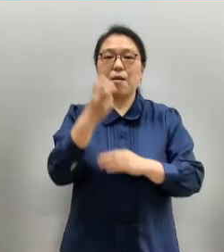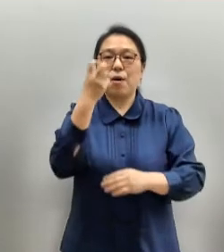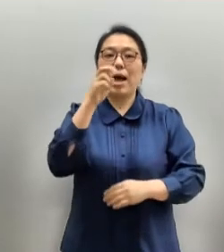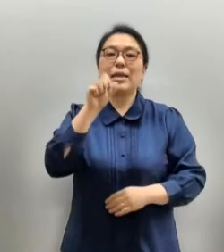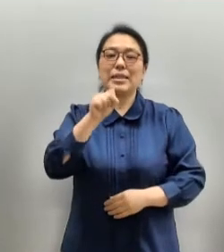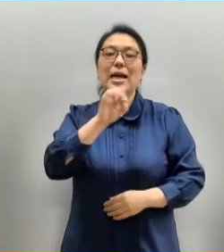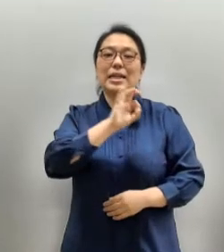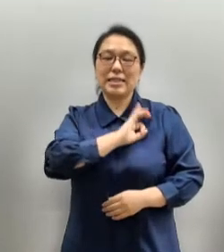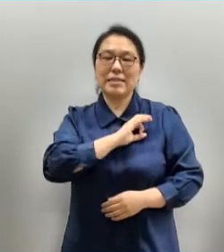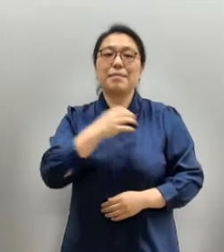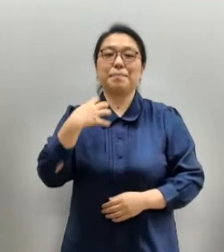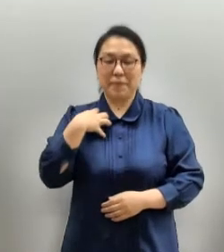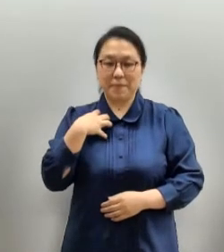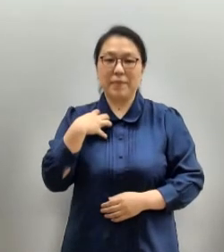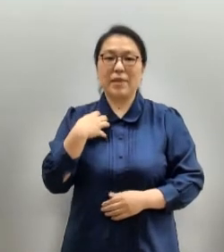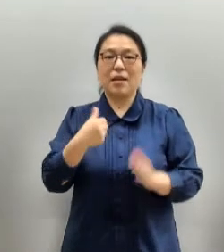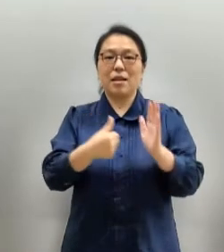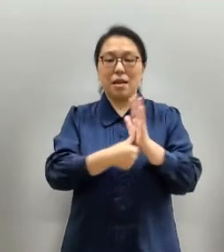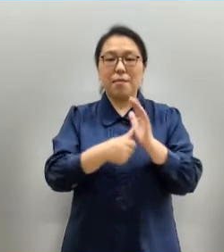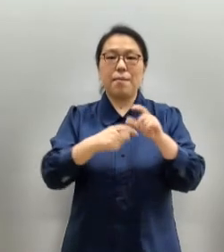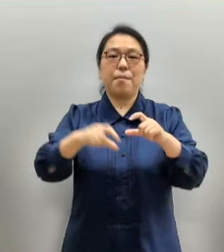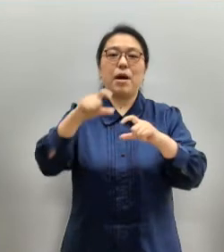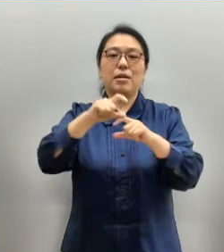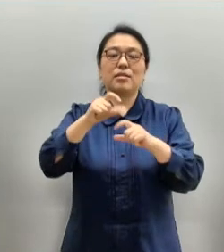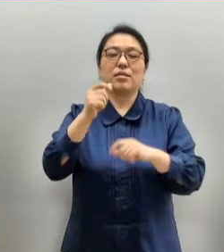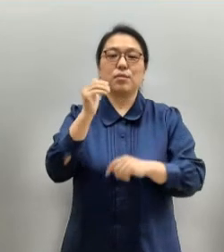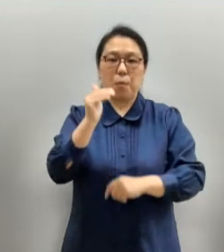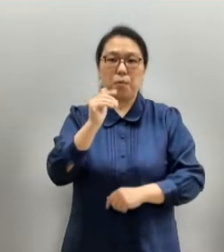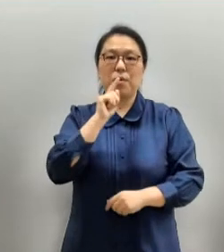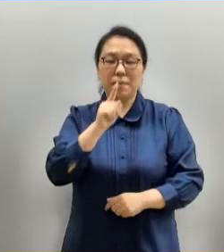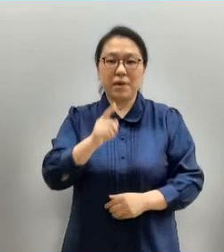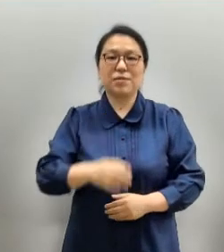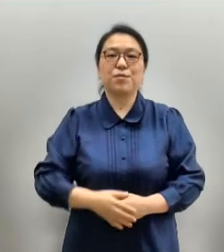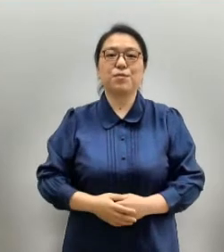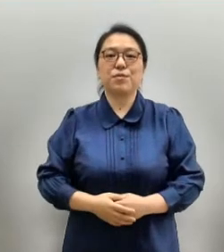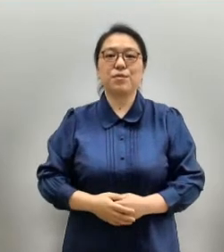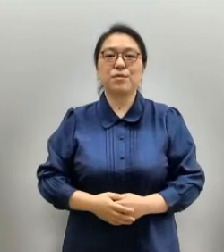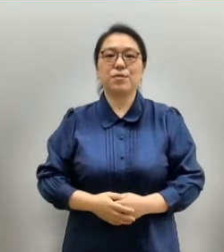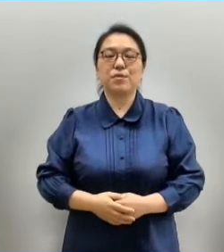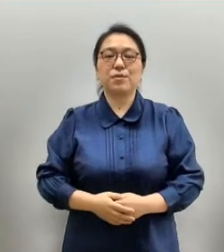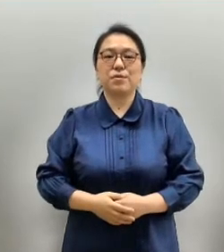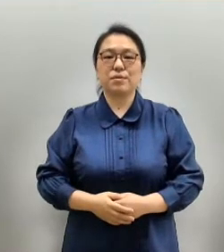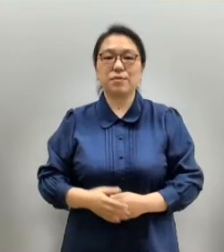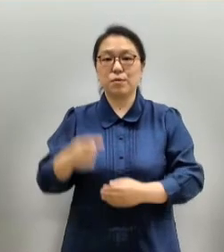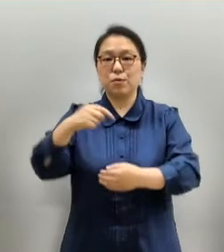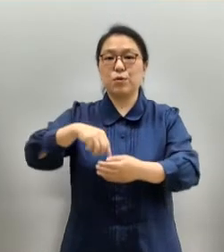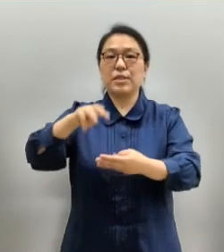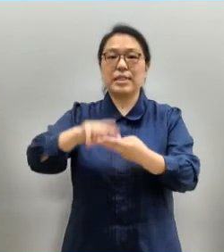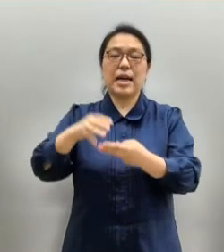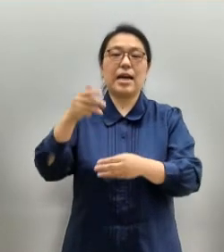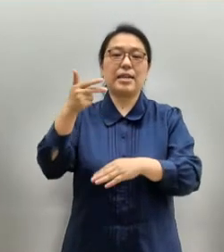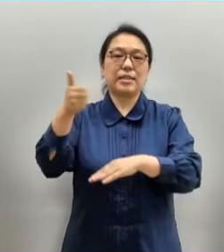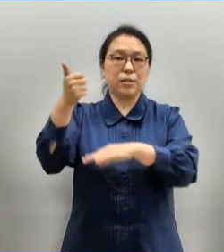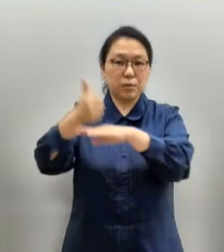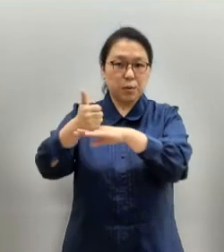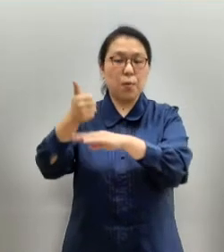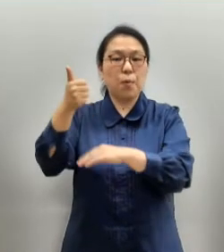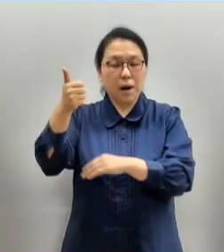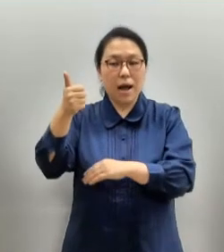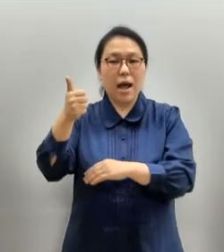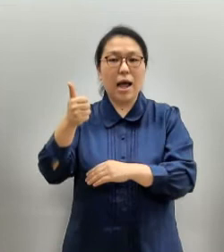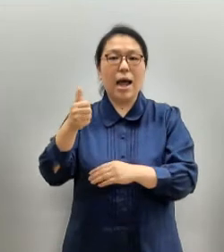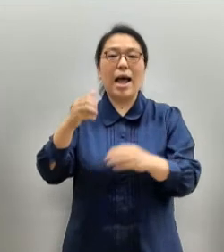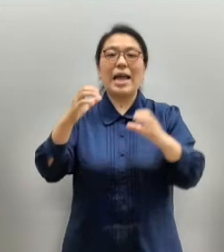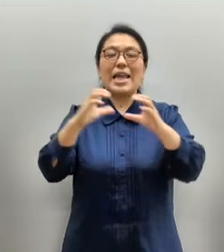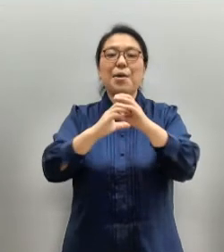評価委員に任命されました益子弘明と申します。市田市長が熱い思いで岩